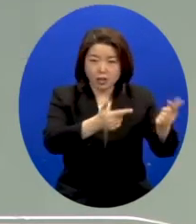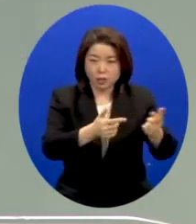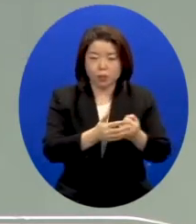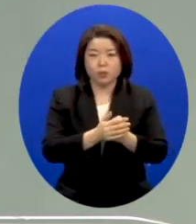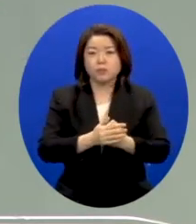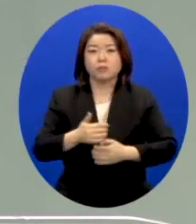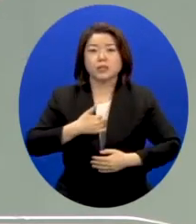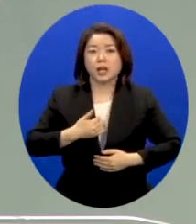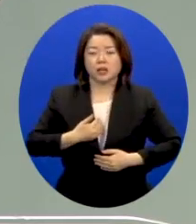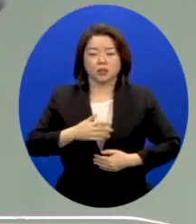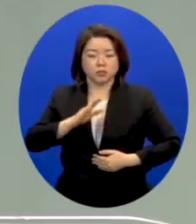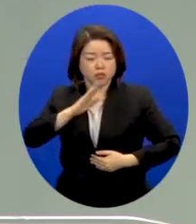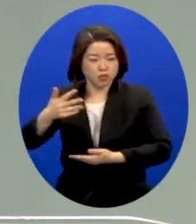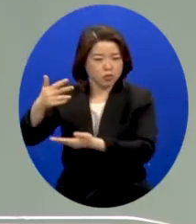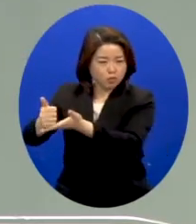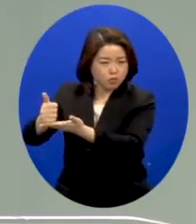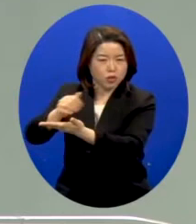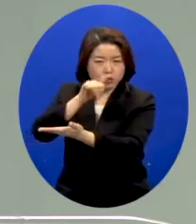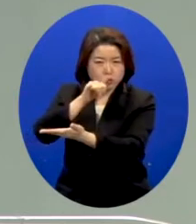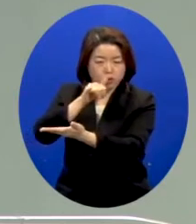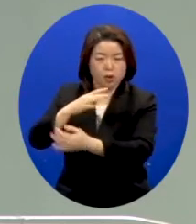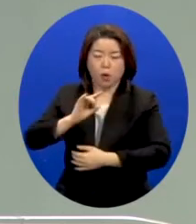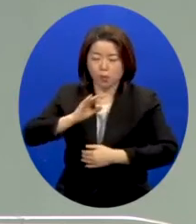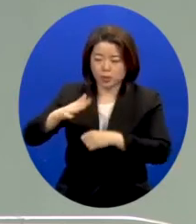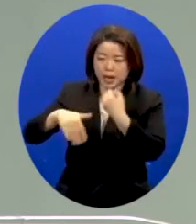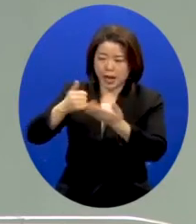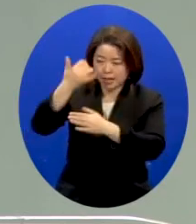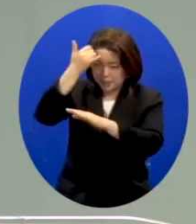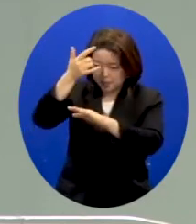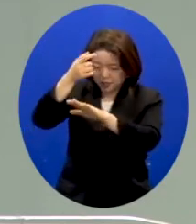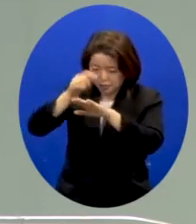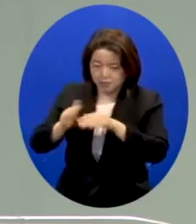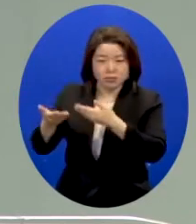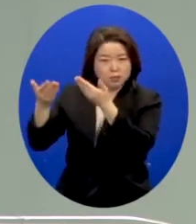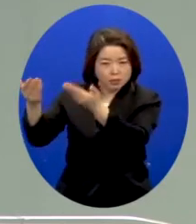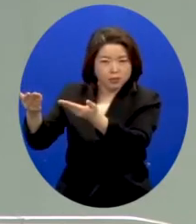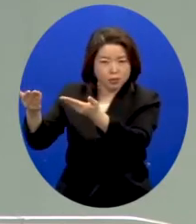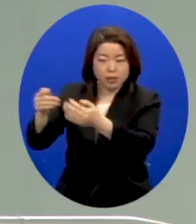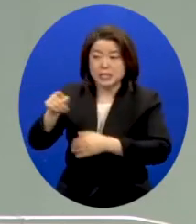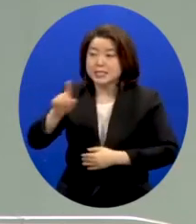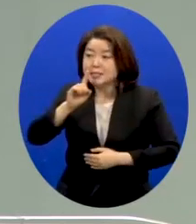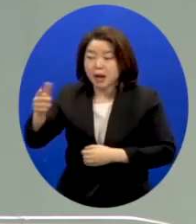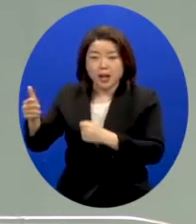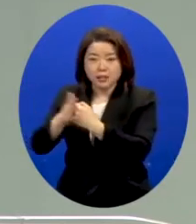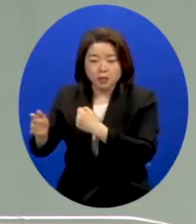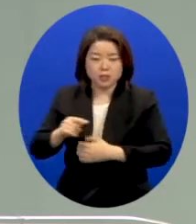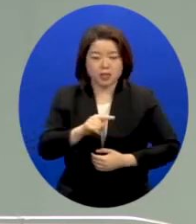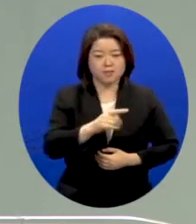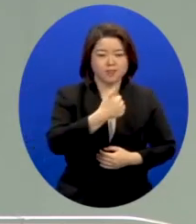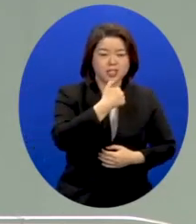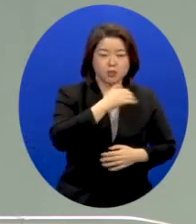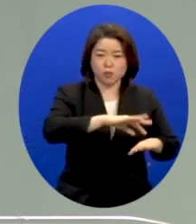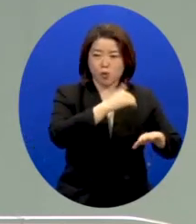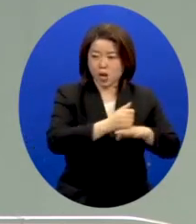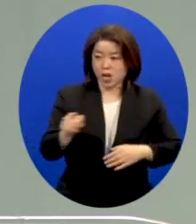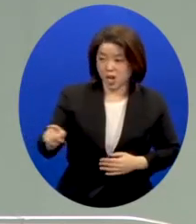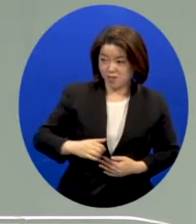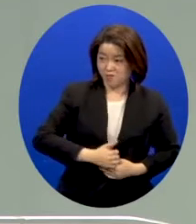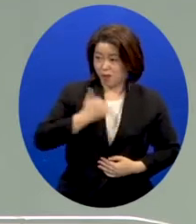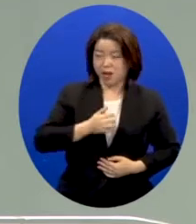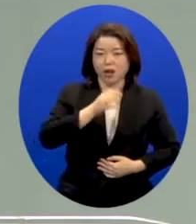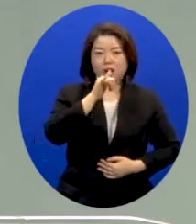진짜 주님이 있다 나는 오직 하나님만 예배 할 것이다 그 말에 로마 황제가 겪은 한 것입니다